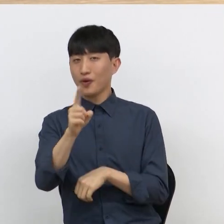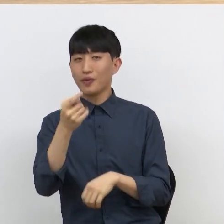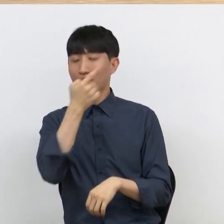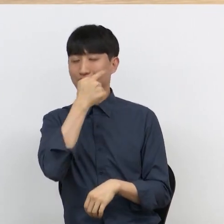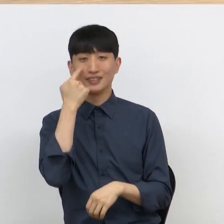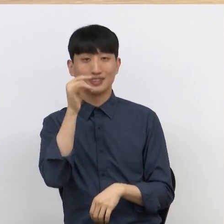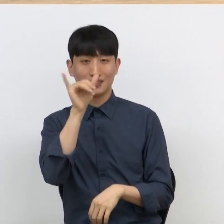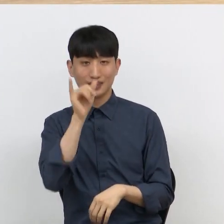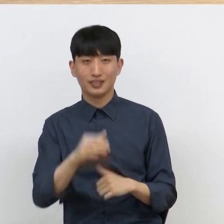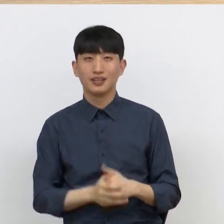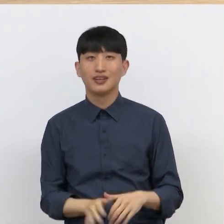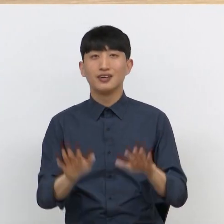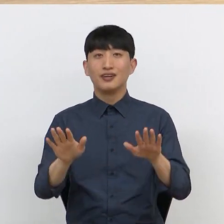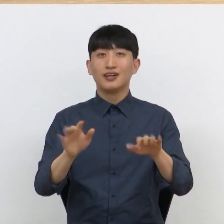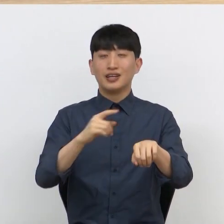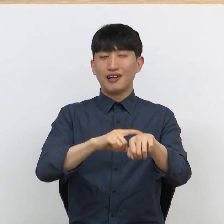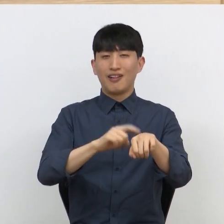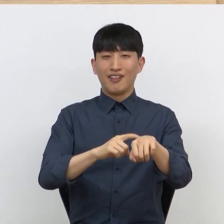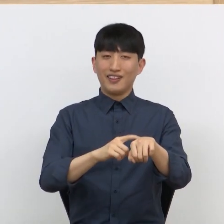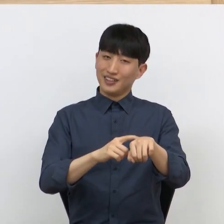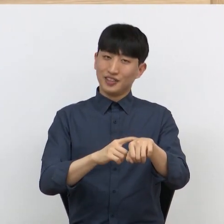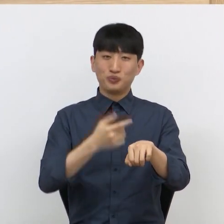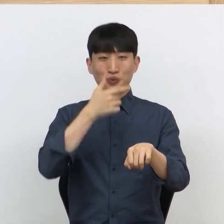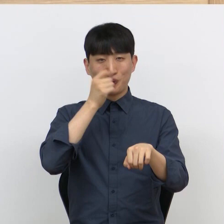그래서 지금 시간이 별로 없어서요.